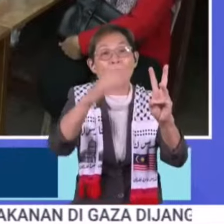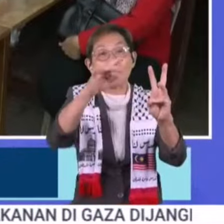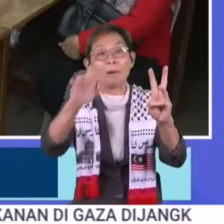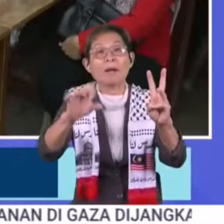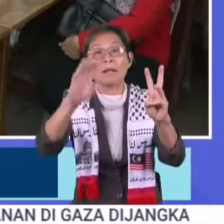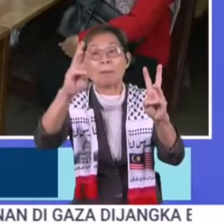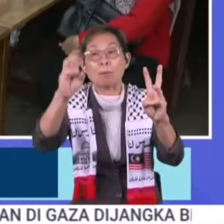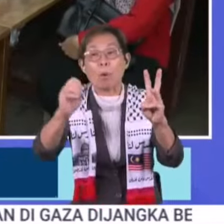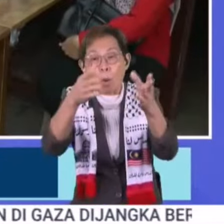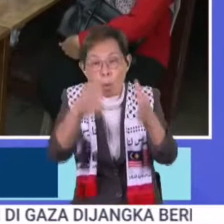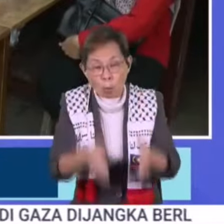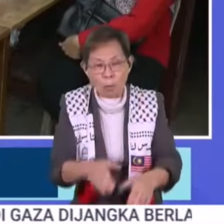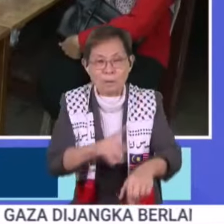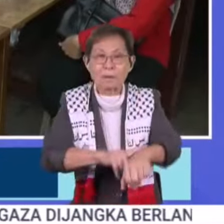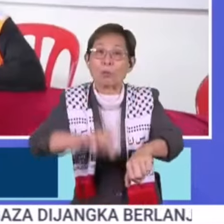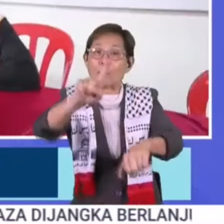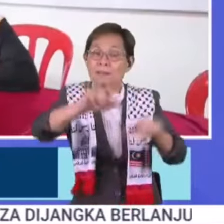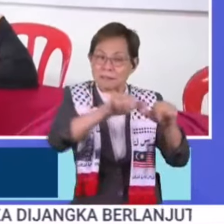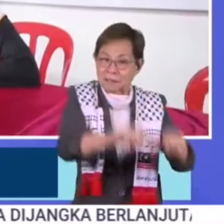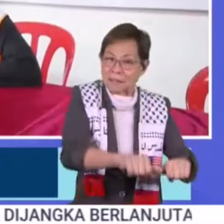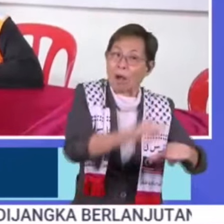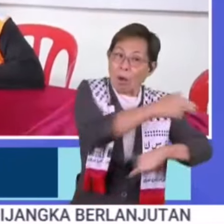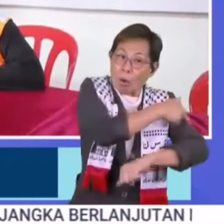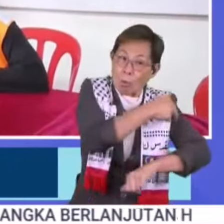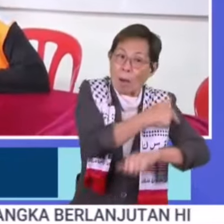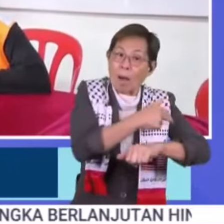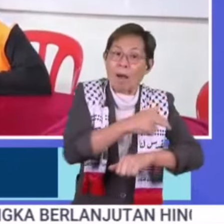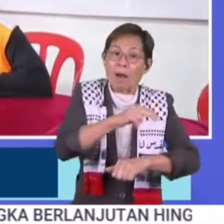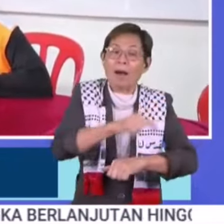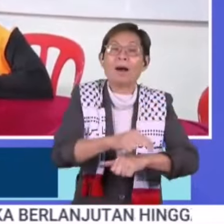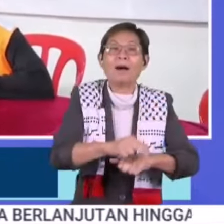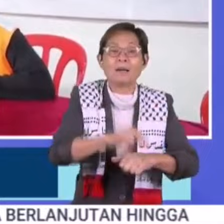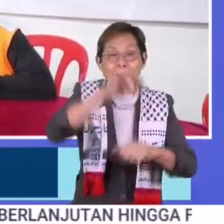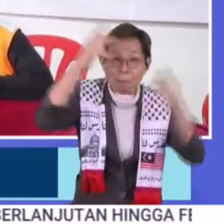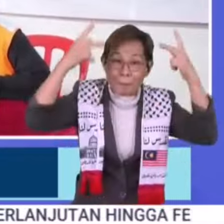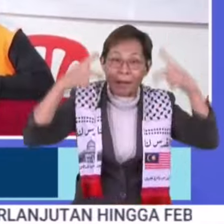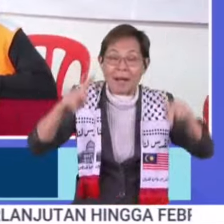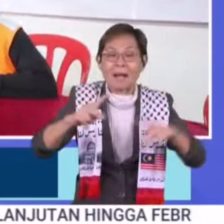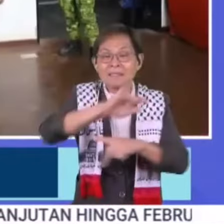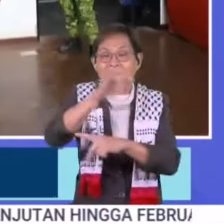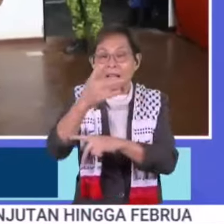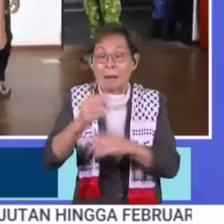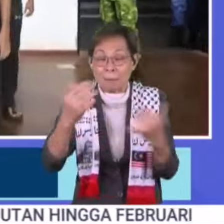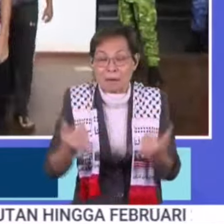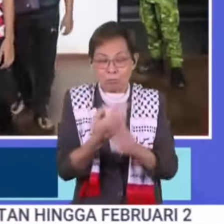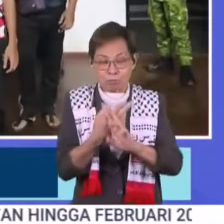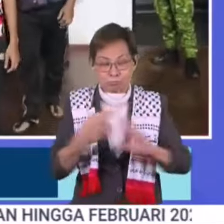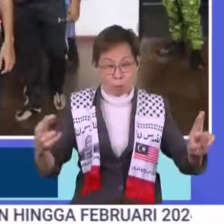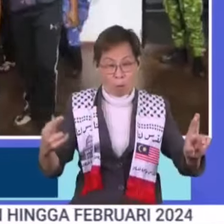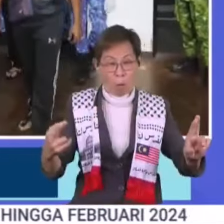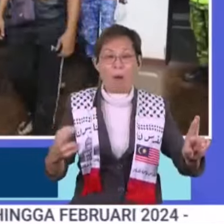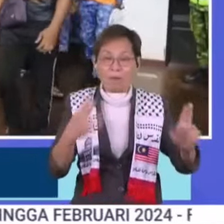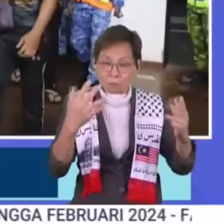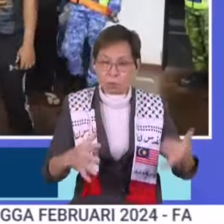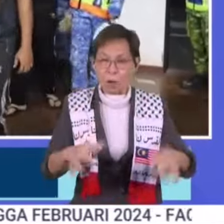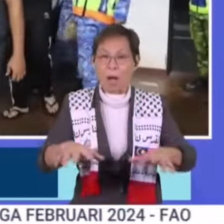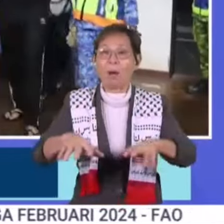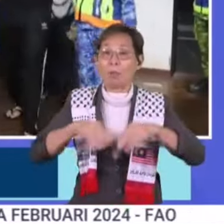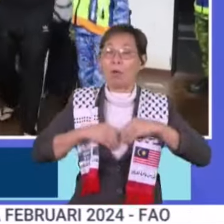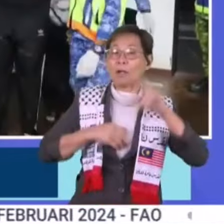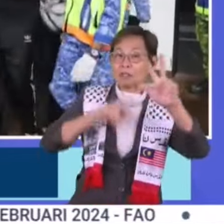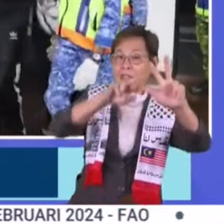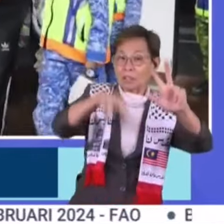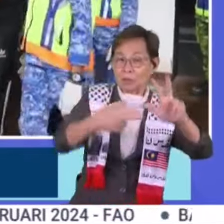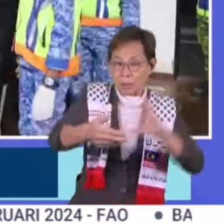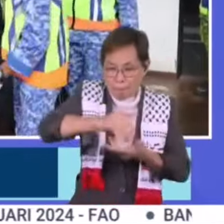68,860 orang penduduk pada satu-satu masa. Pengarah JKM Negeri Sembilan berkata pihaknya kini bersiap siaga dan telah menerima